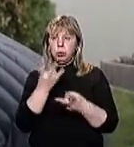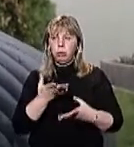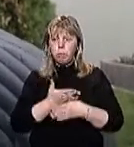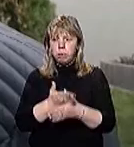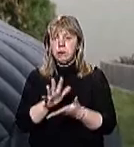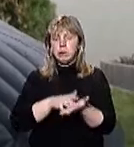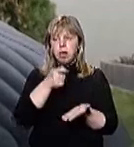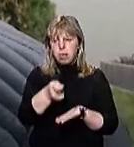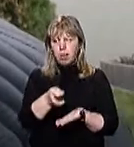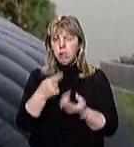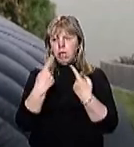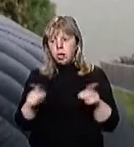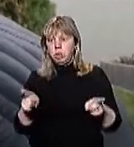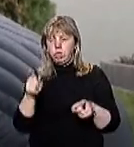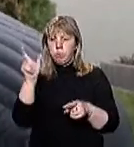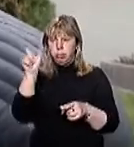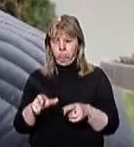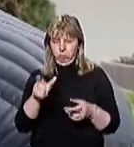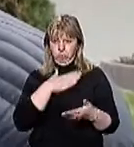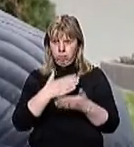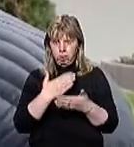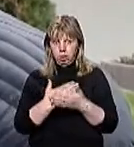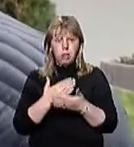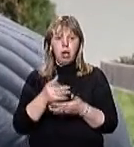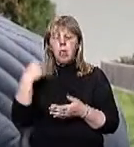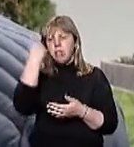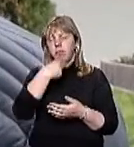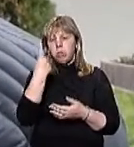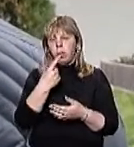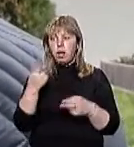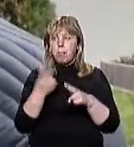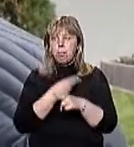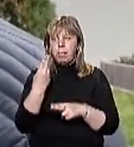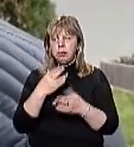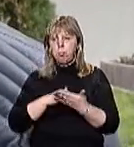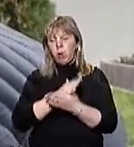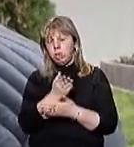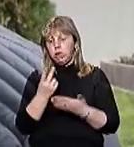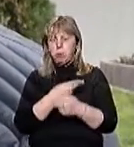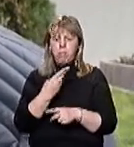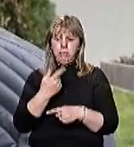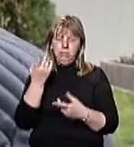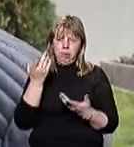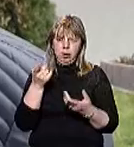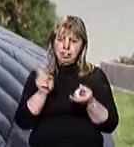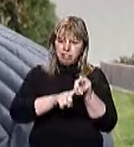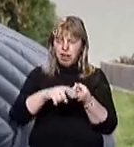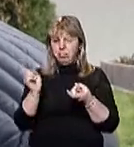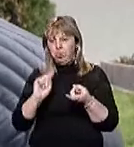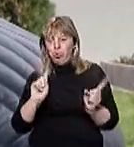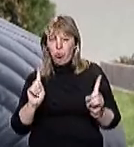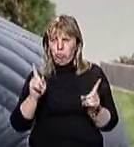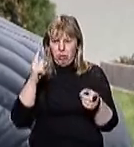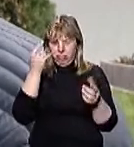подати заявку. Інша людина, волонтер, абсолютно індивідуально, без політичної чи якоїсь громадської прив'язки чи комерційної